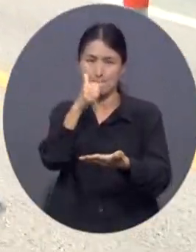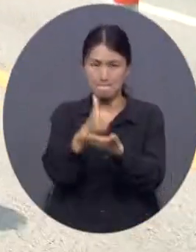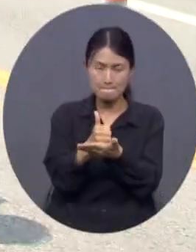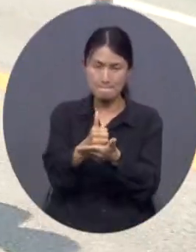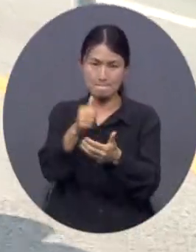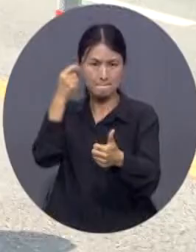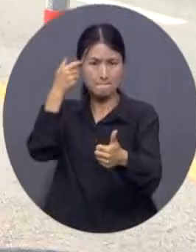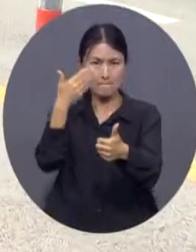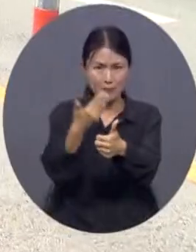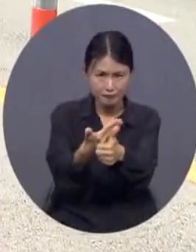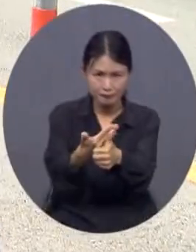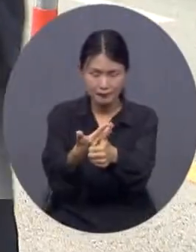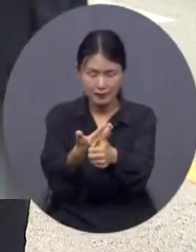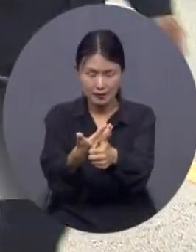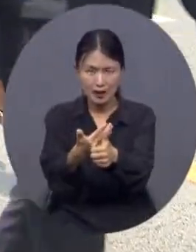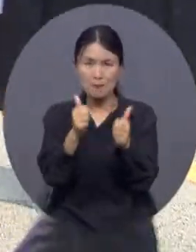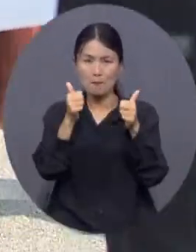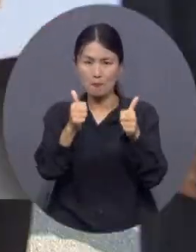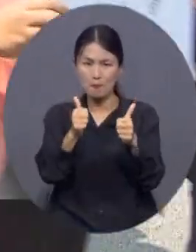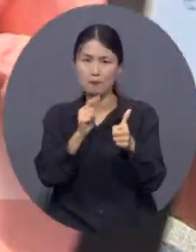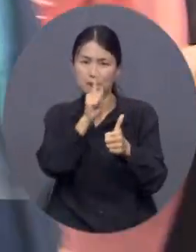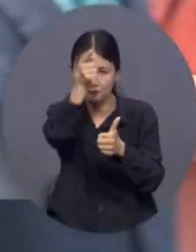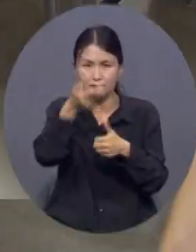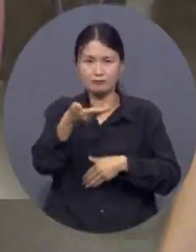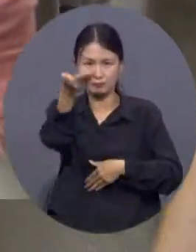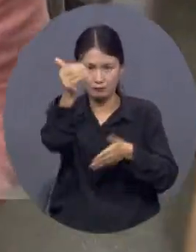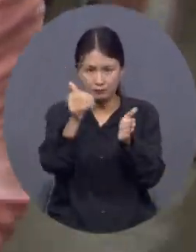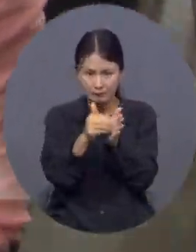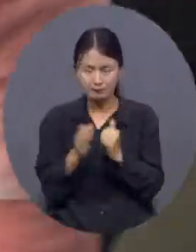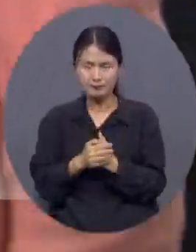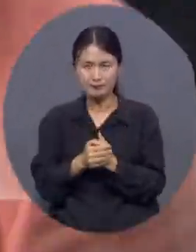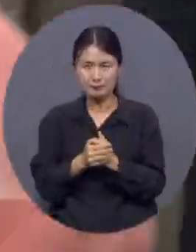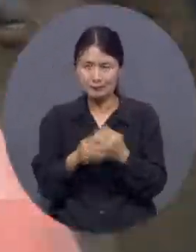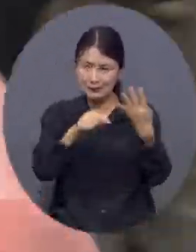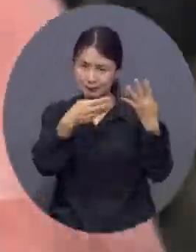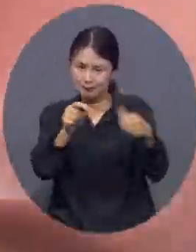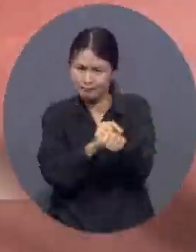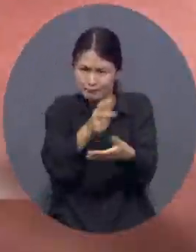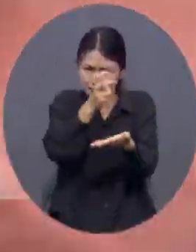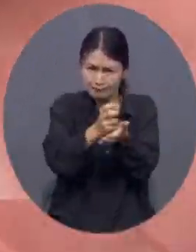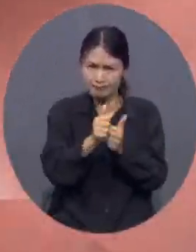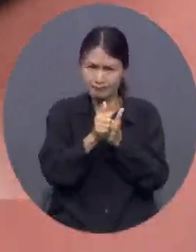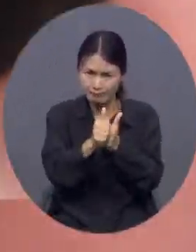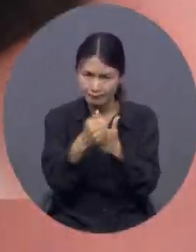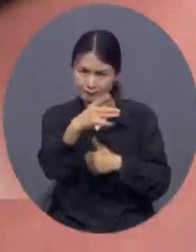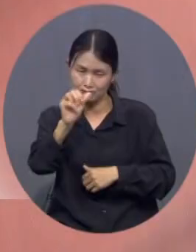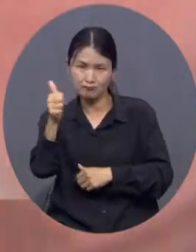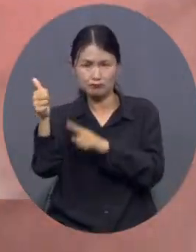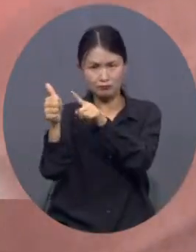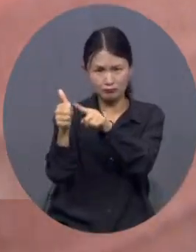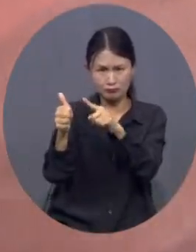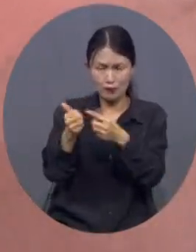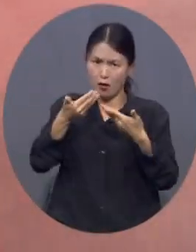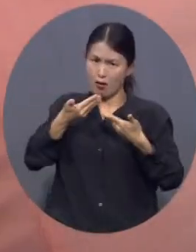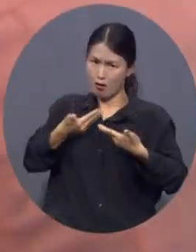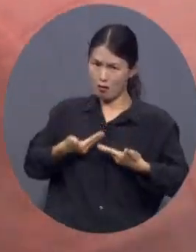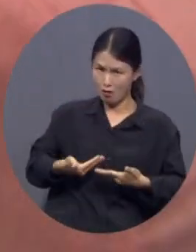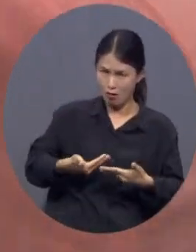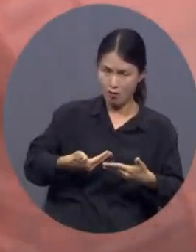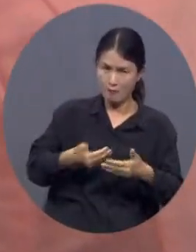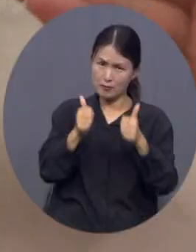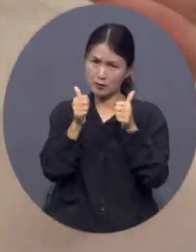묻겠다며 제주지방법원에 소장을 접수했습니다. 이들은 4.3 특별법에 따라 태 의원을 엄정히 심판해야